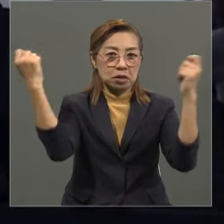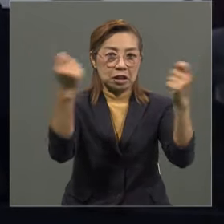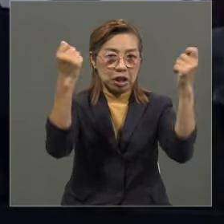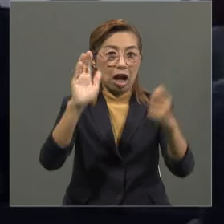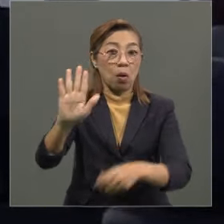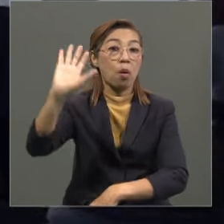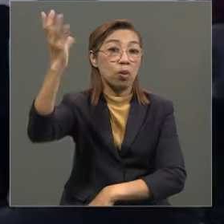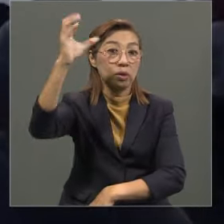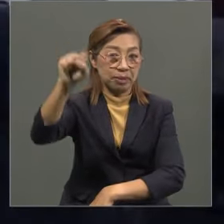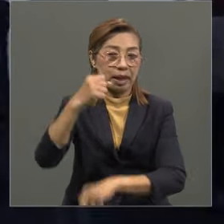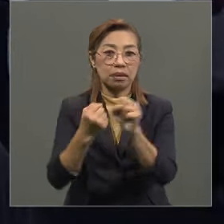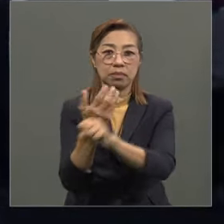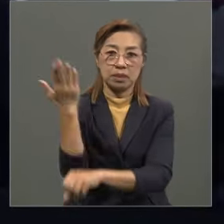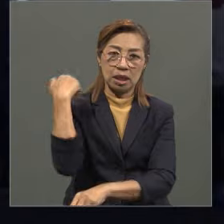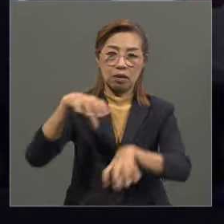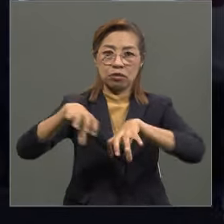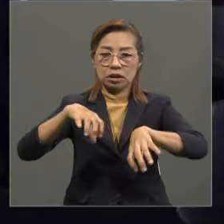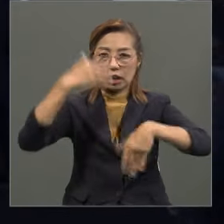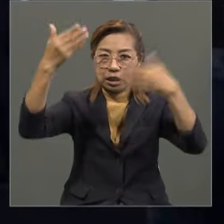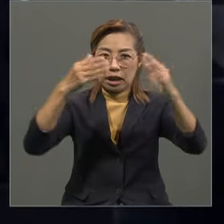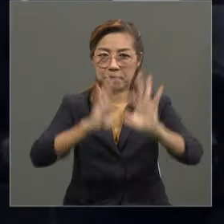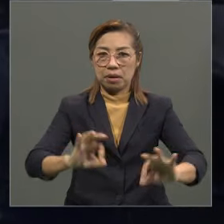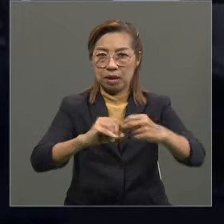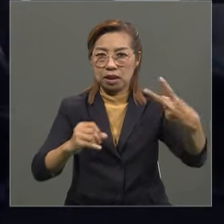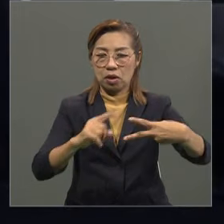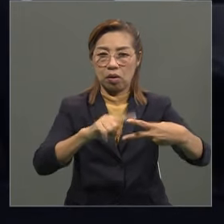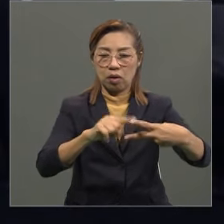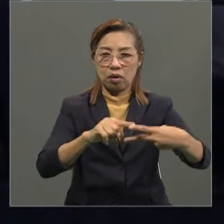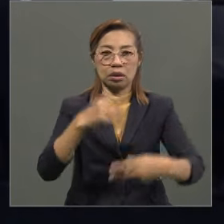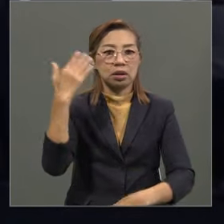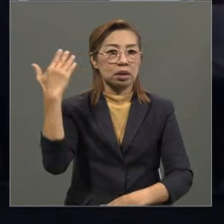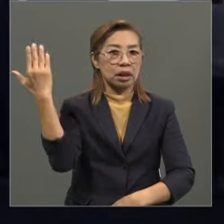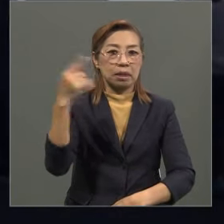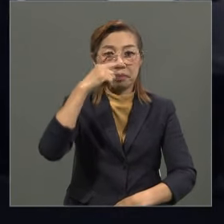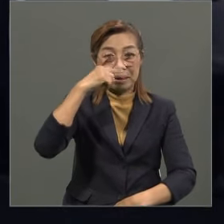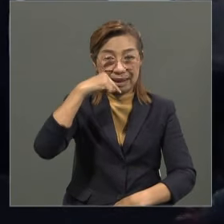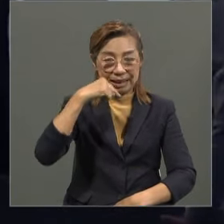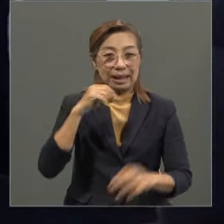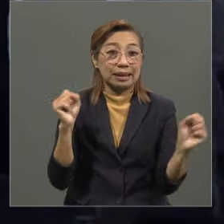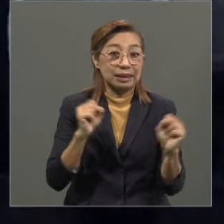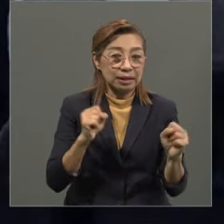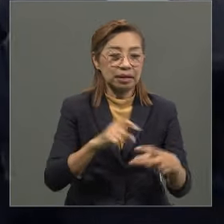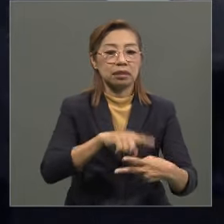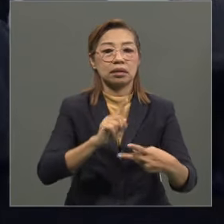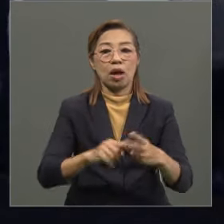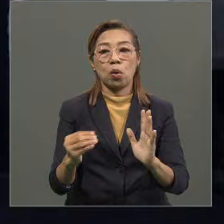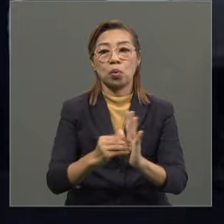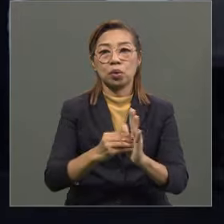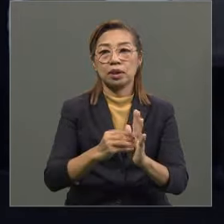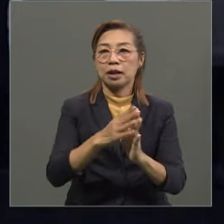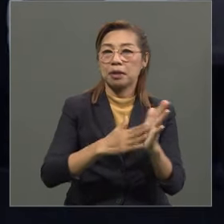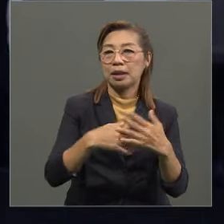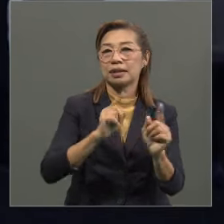โลกโดยปีก่อนครับได้จัดงานสำคัญ 2งานก็คือThailand Winter Festivalแล้วก็colorful Bangkok Winter